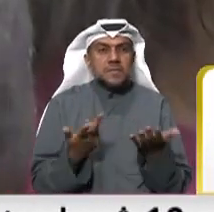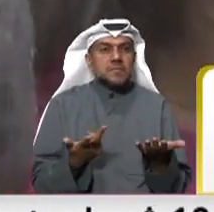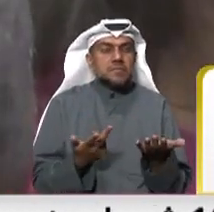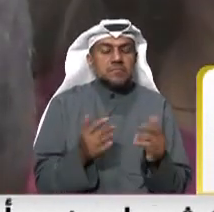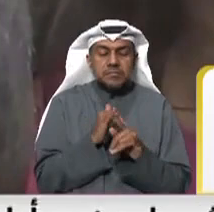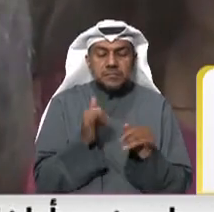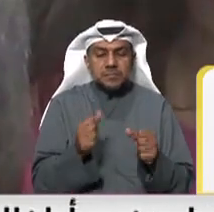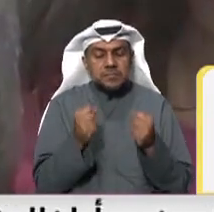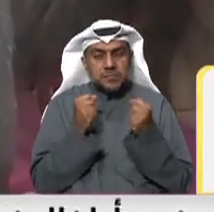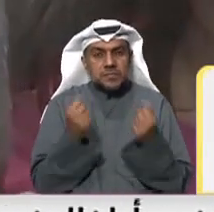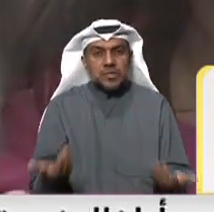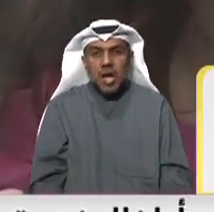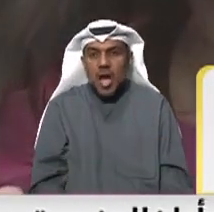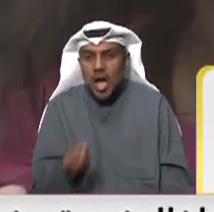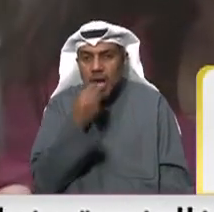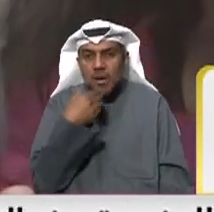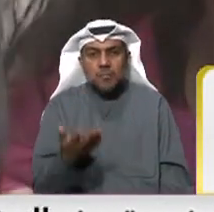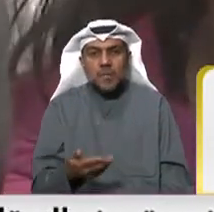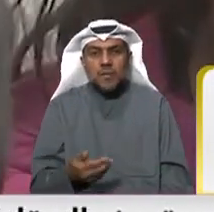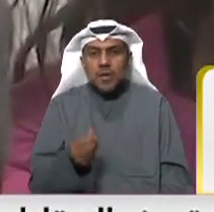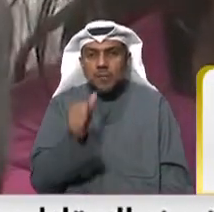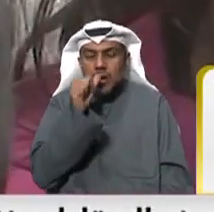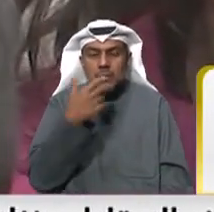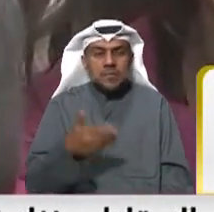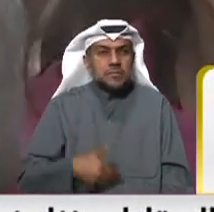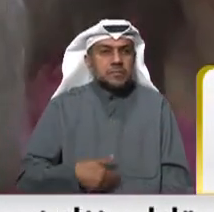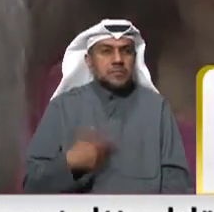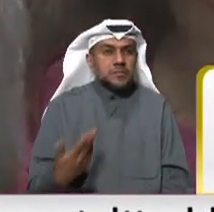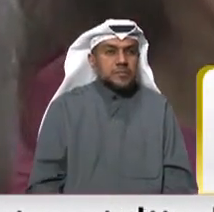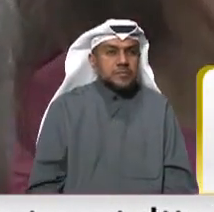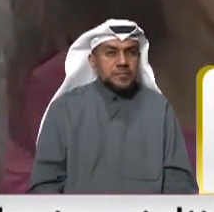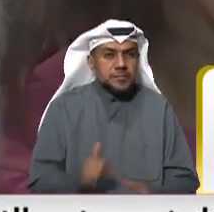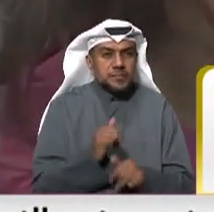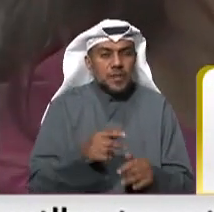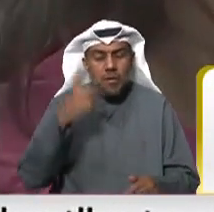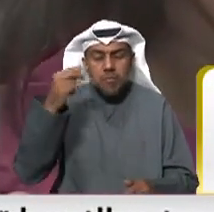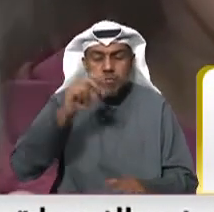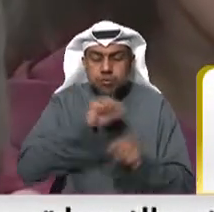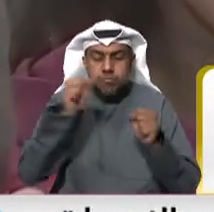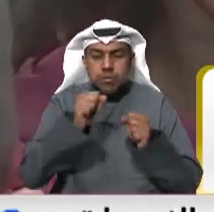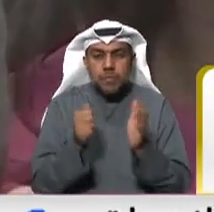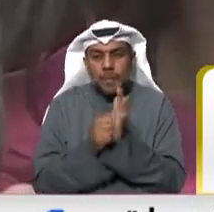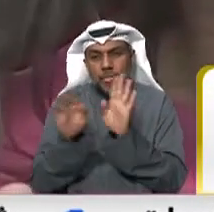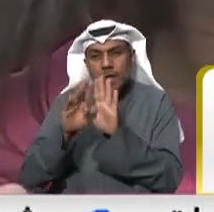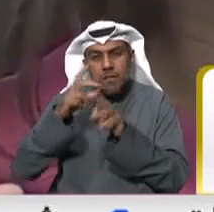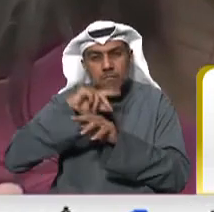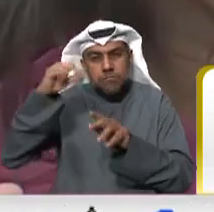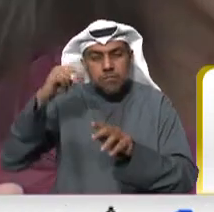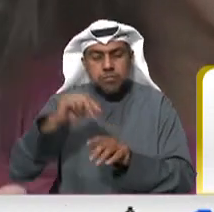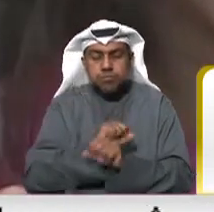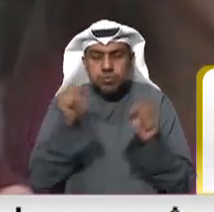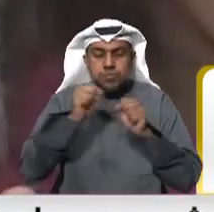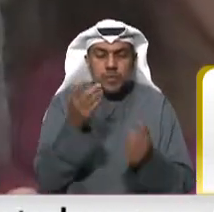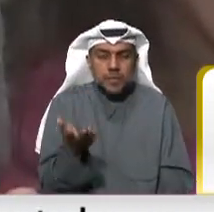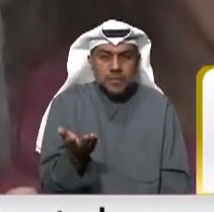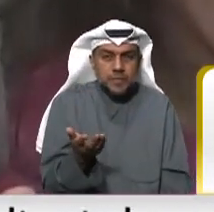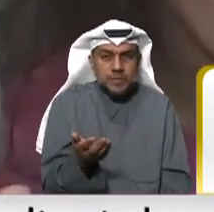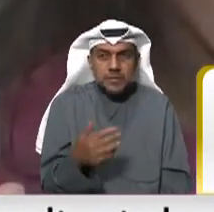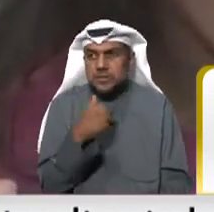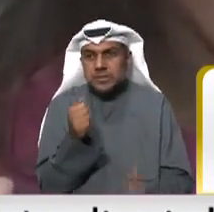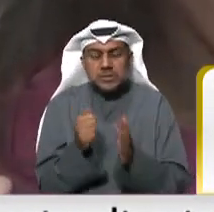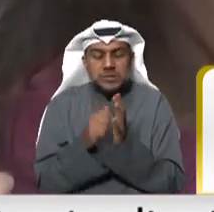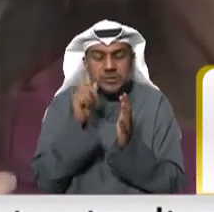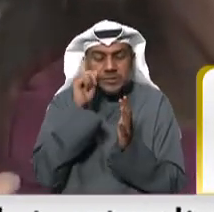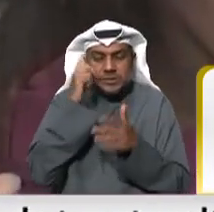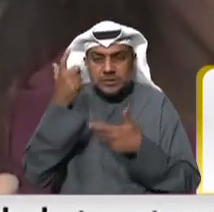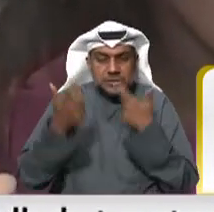وصار قصف دار جيراننا، وصار قصف بدار جيراننا، ما شفناش غير الدار فوقينا، وصرت أدور على الأولاد